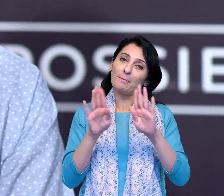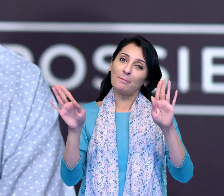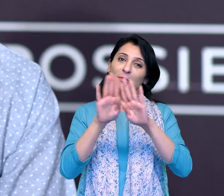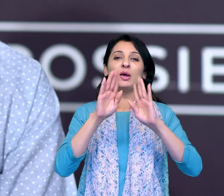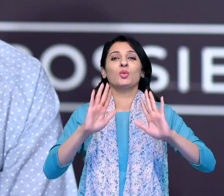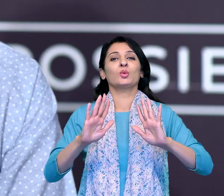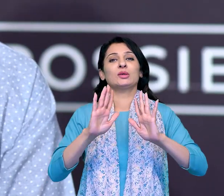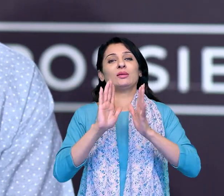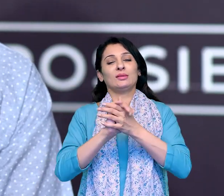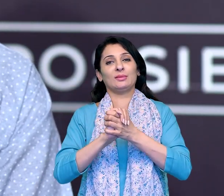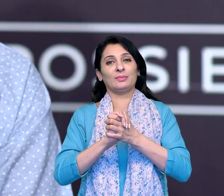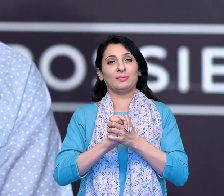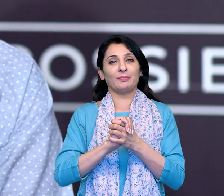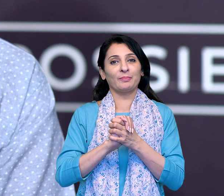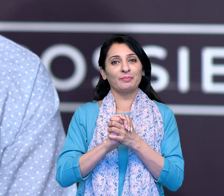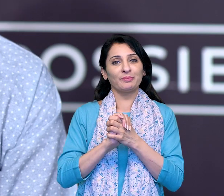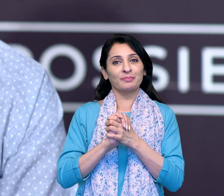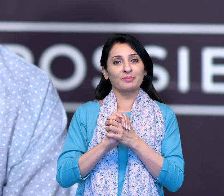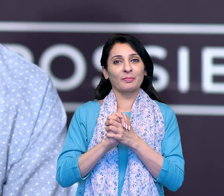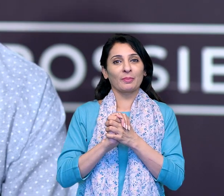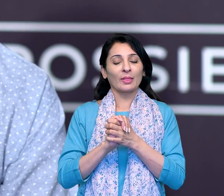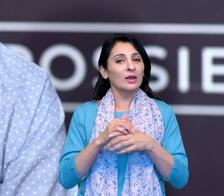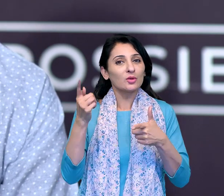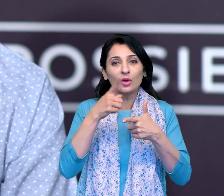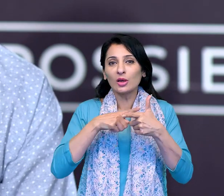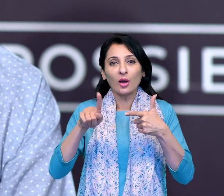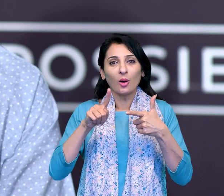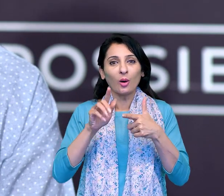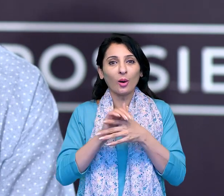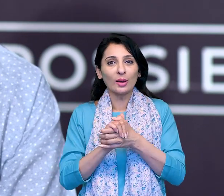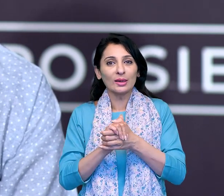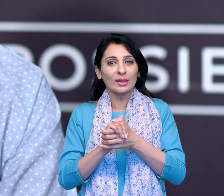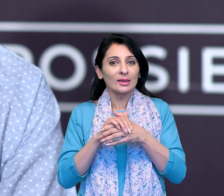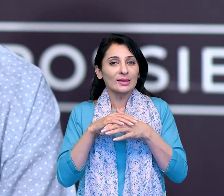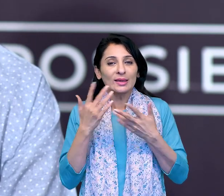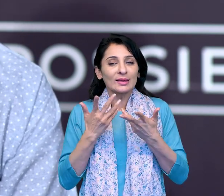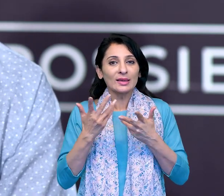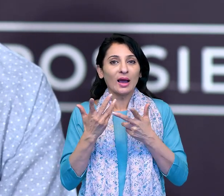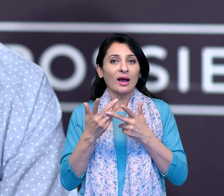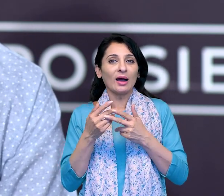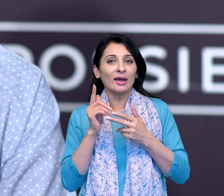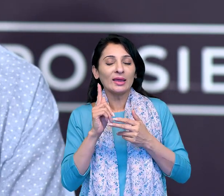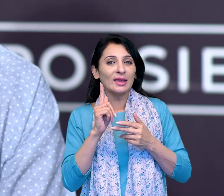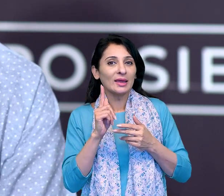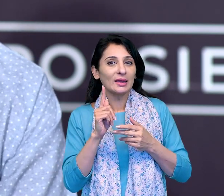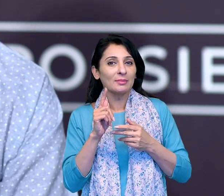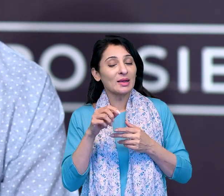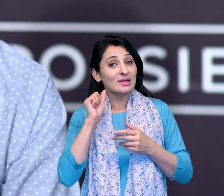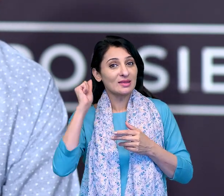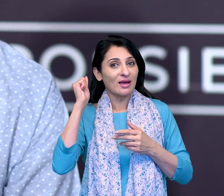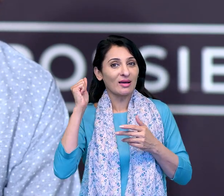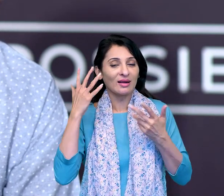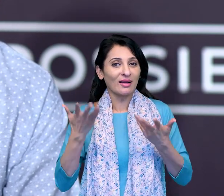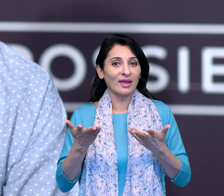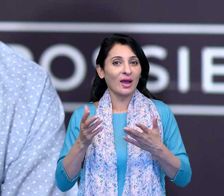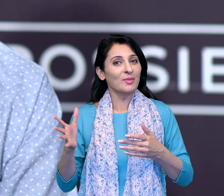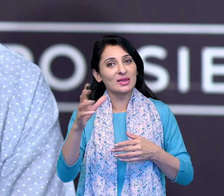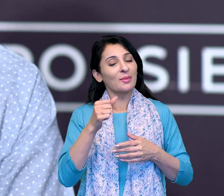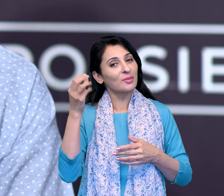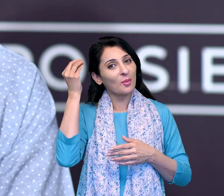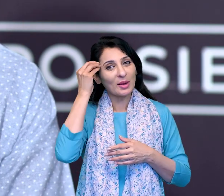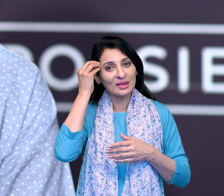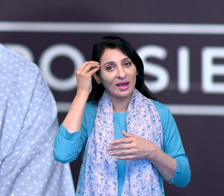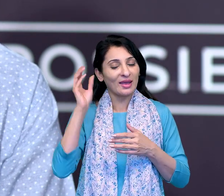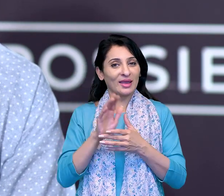बताता था यूनिकॉर्न विथ वैन डिफरेंट स्लोगन एंड सी ऑल नो एक्चुअली व्हाट इस डी स्लोगन इट्स